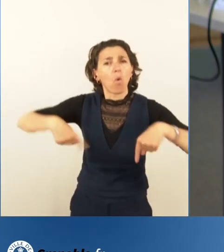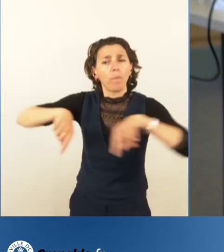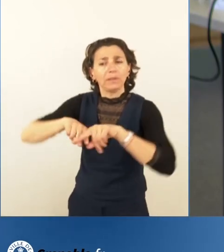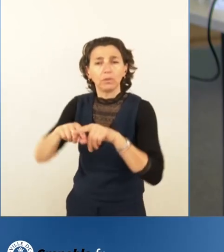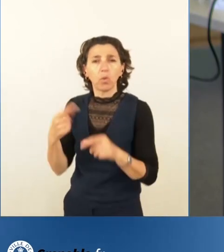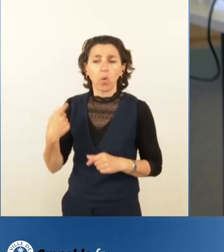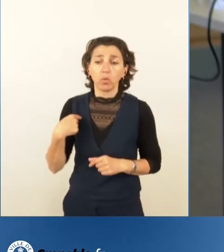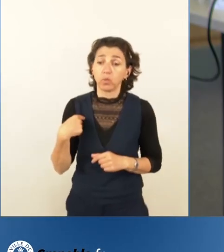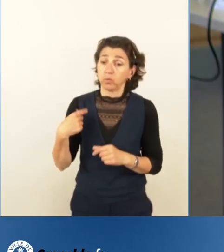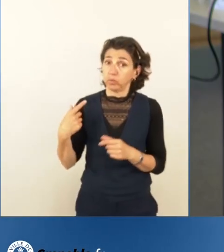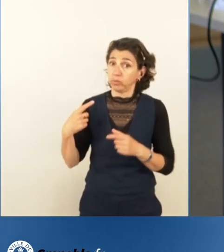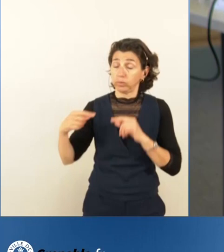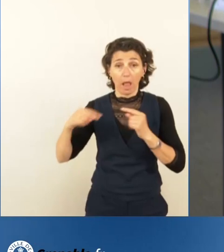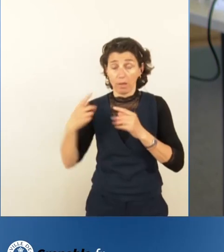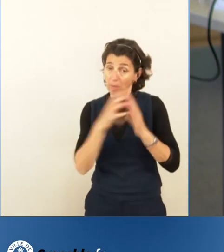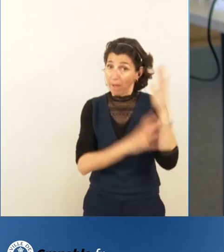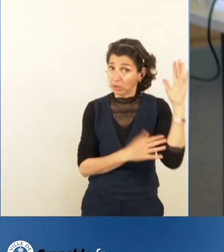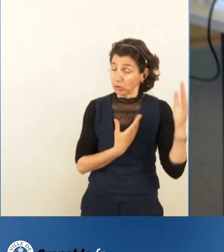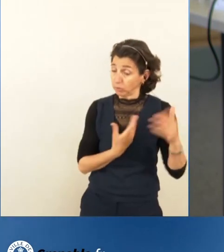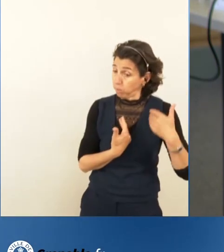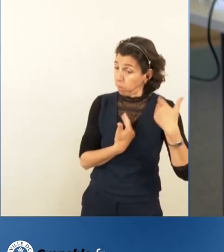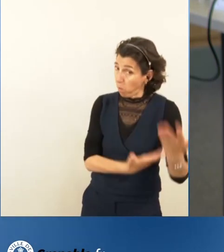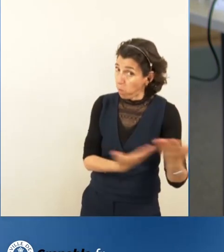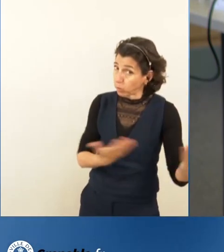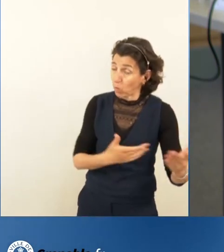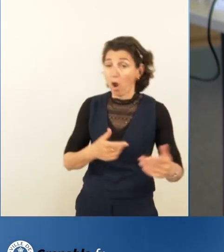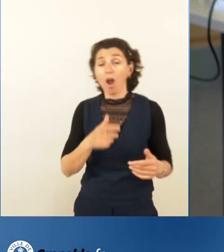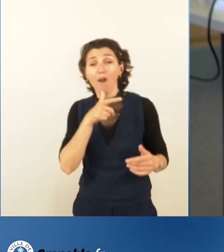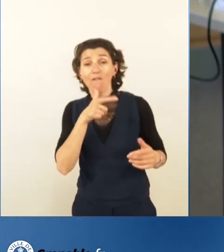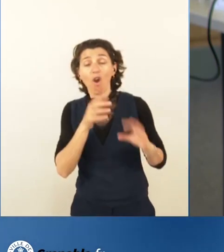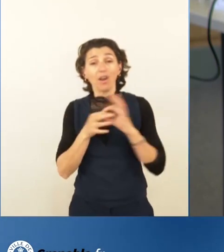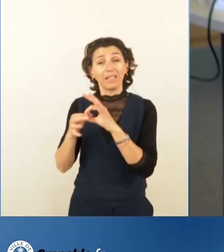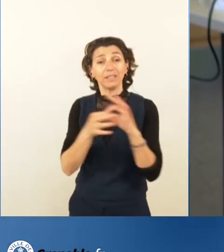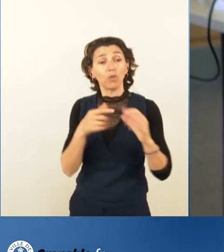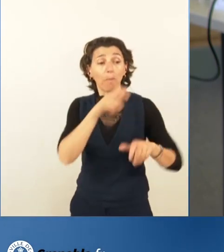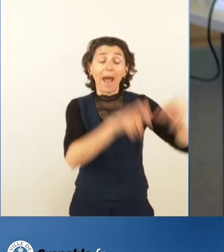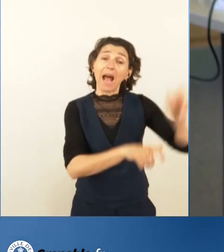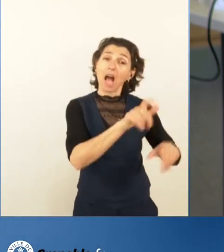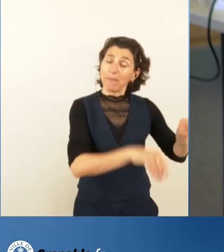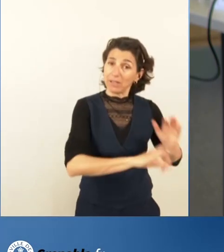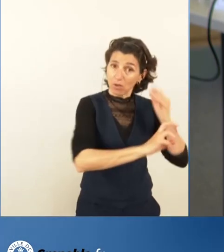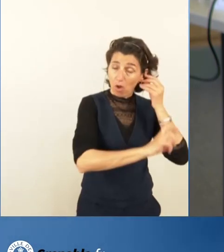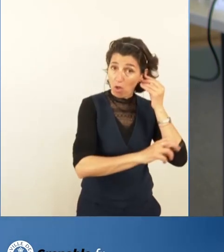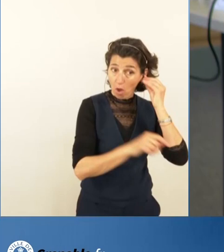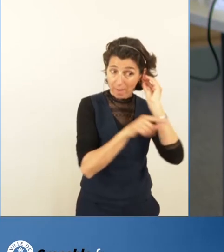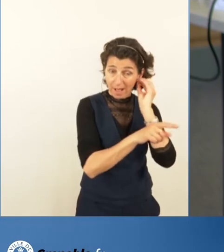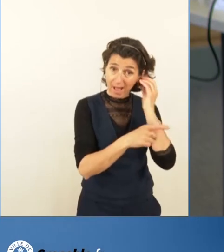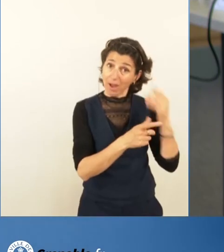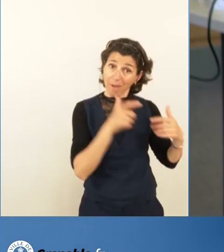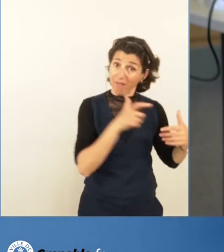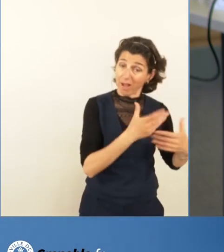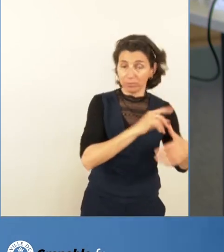que l'effort de solidarité ne repose pas exclusivement sur les grenobloises et les Grenoblois et ainsi le tarif des élèves non grenoblois et proposer